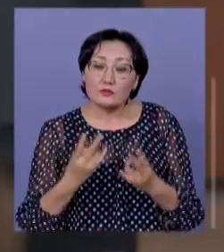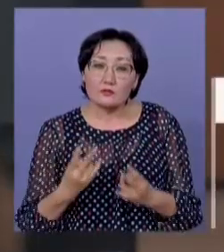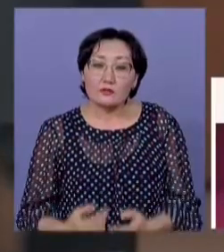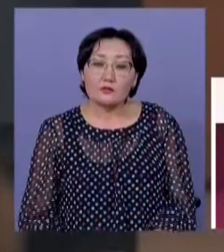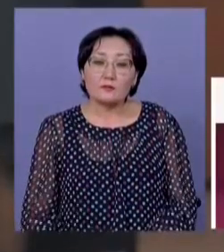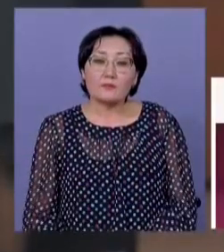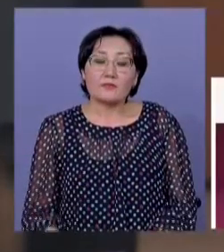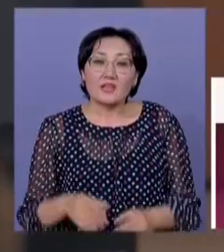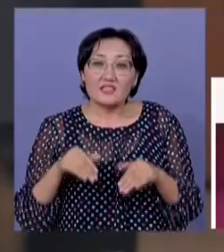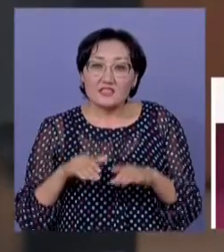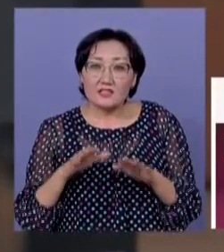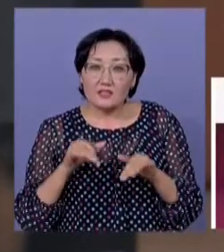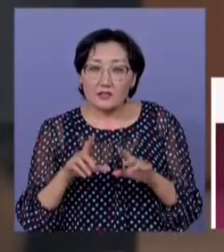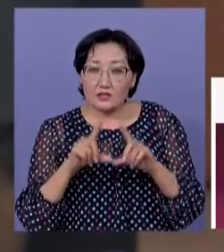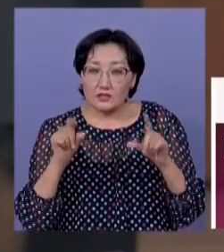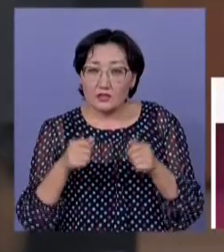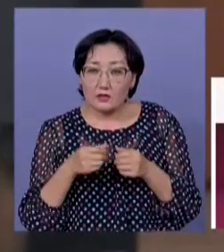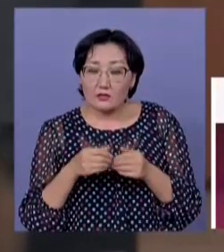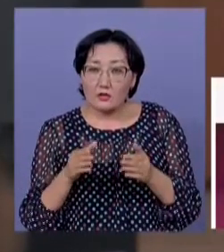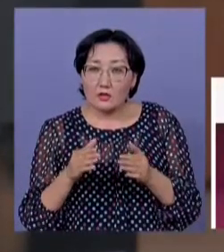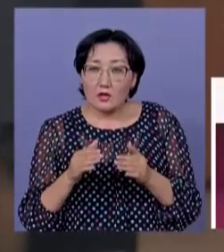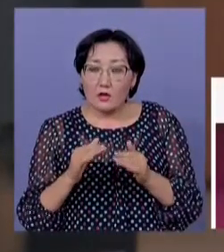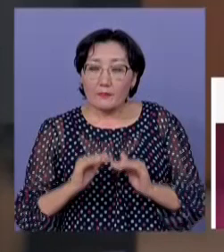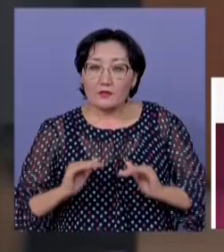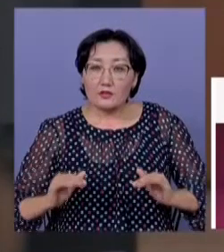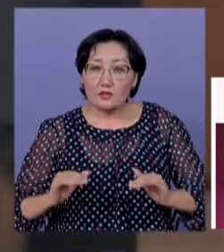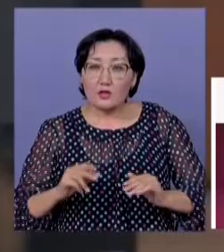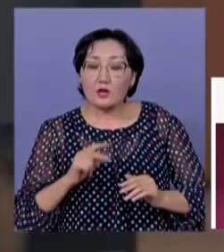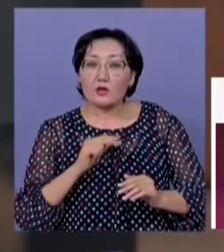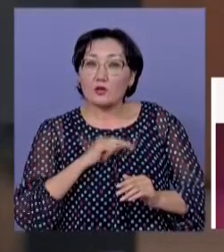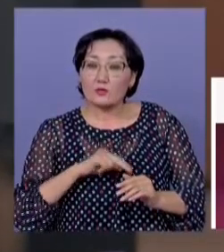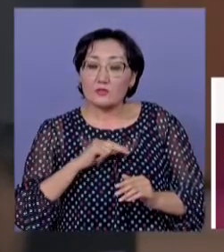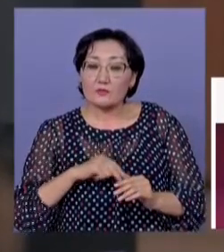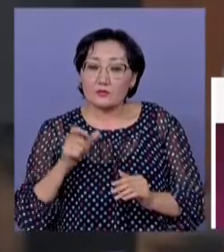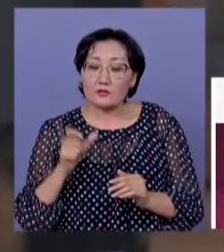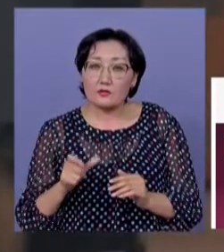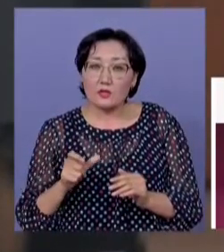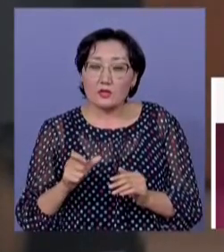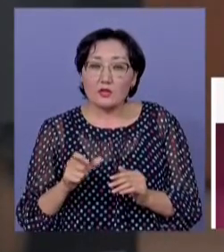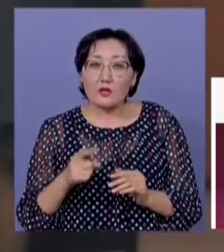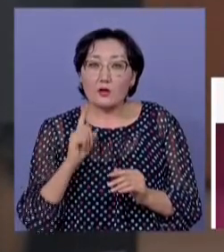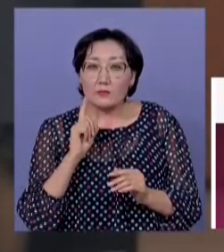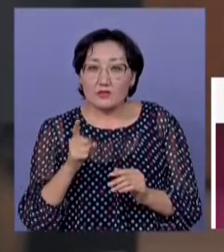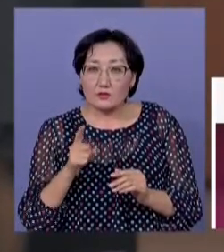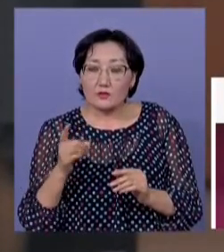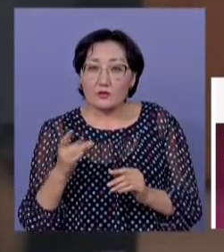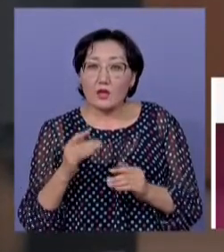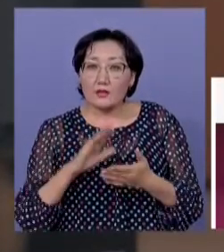ашу, жаңа балабақшадағы балаларға, балабақшаның қызметкерлеріне жылына бір рет келісім шартқа